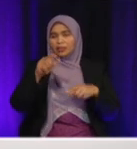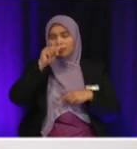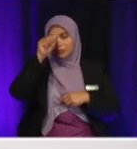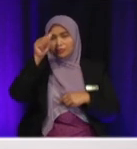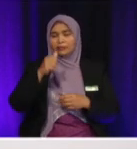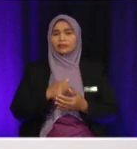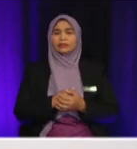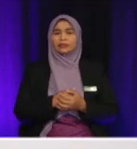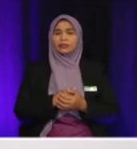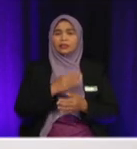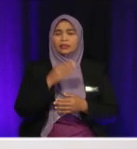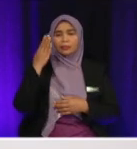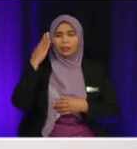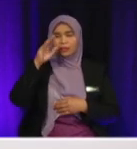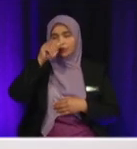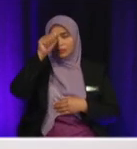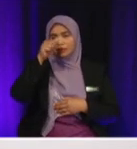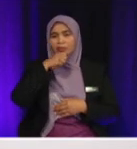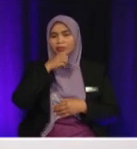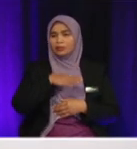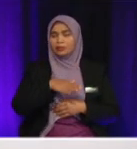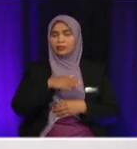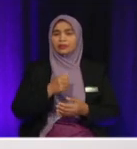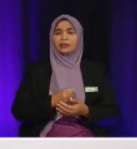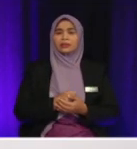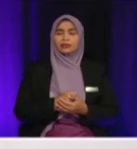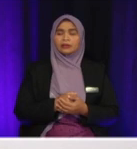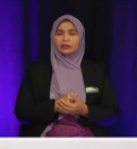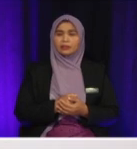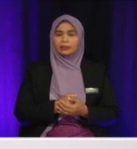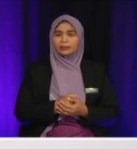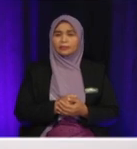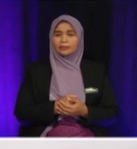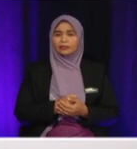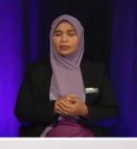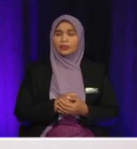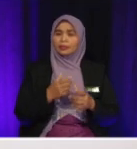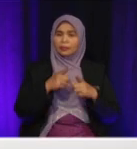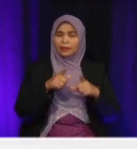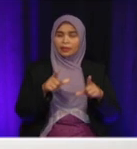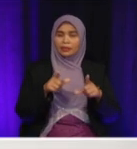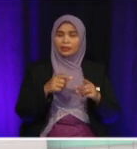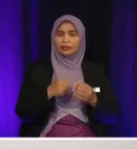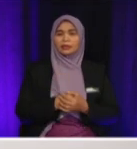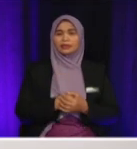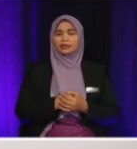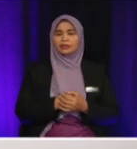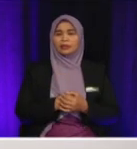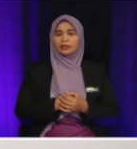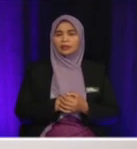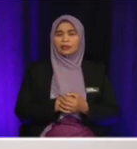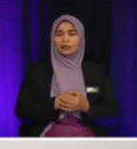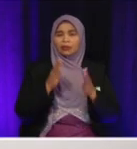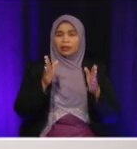Taala dan bahawa Allah Rasulullah sallallahu melainkan satu daripada tiga, iaitu orang yang